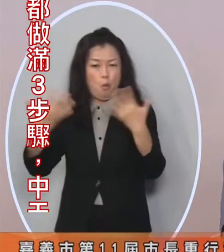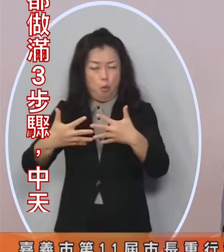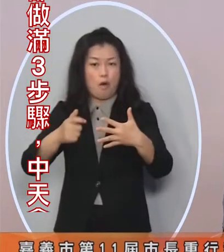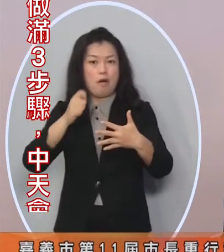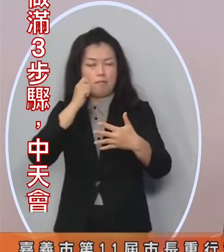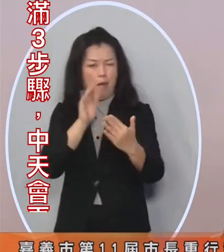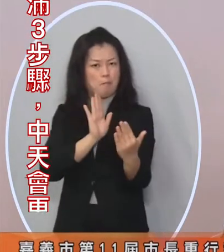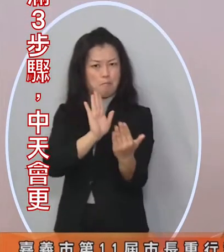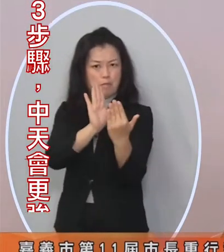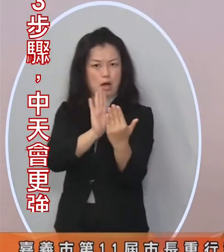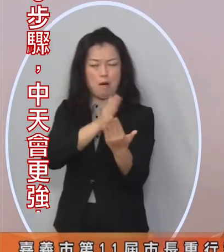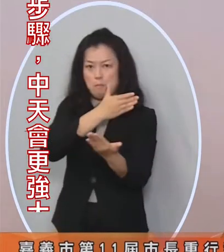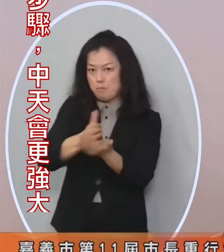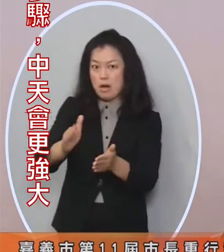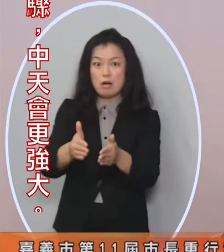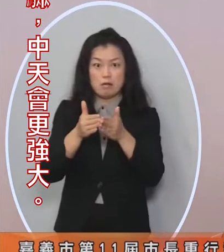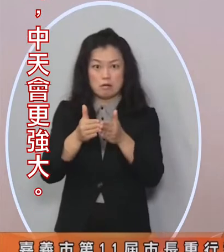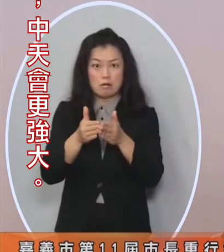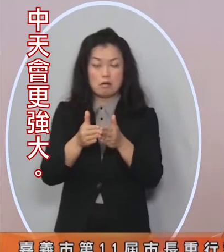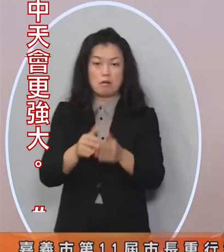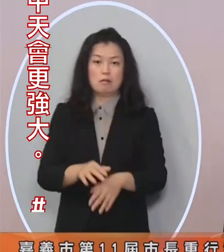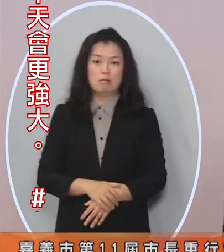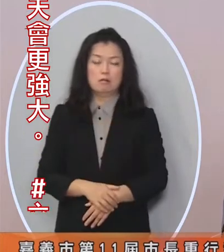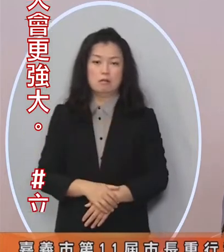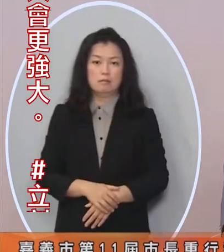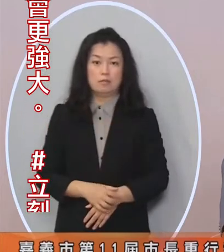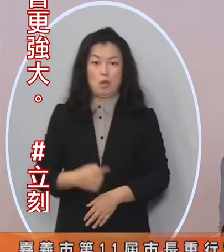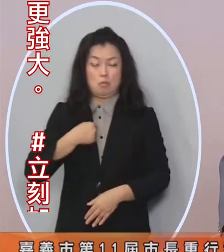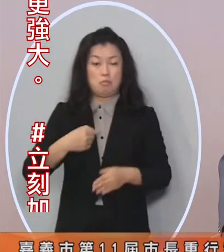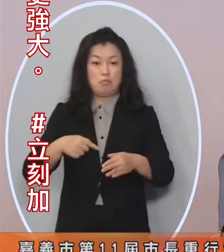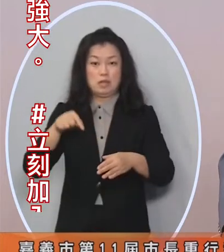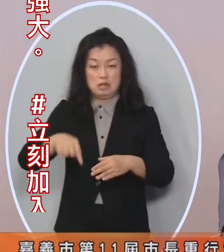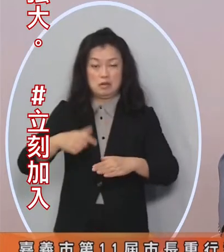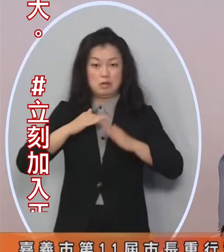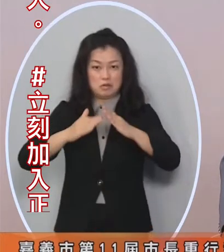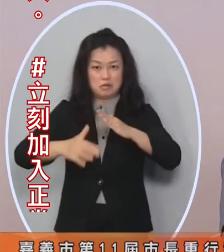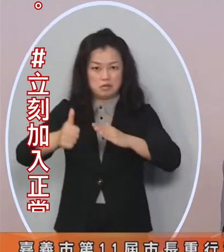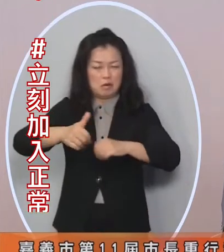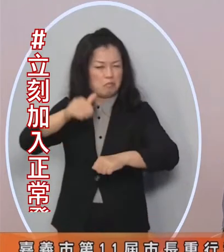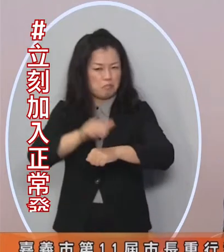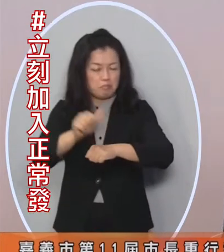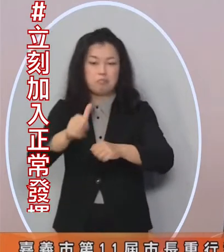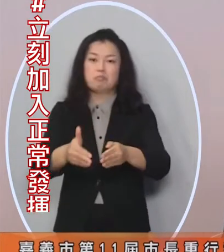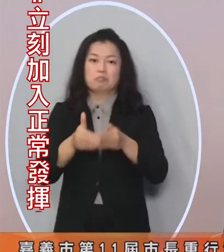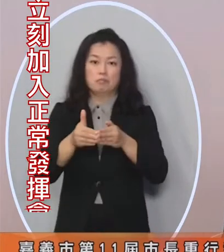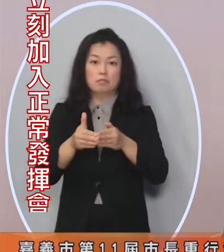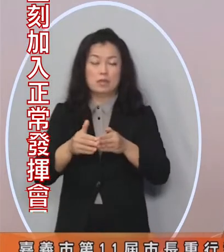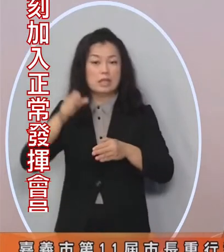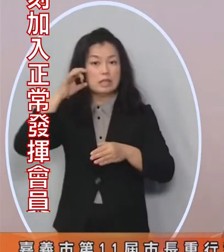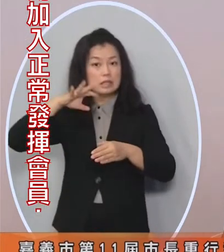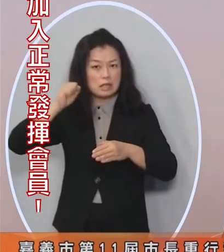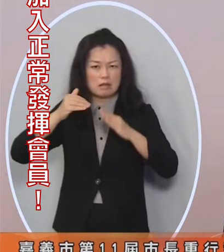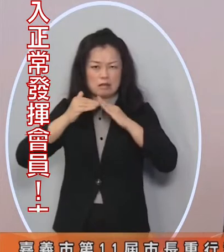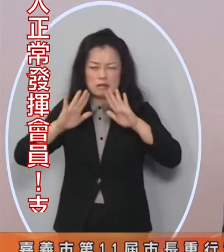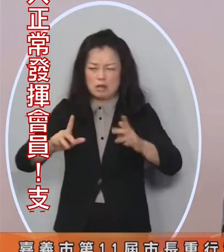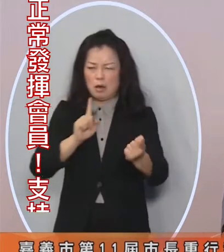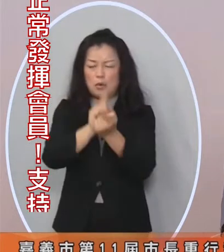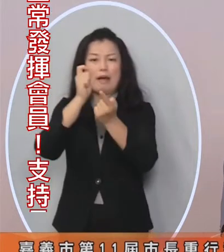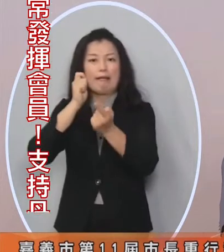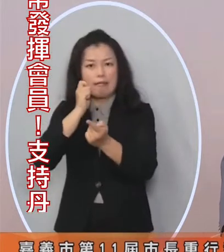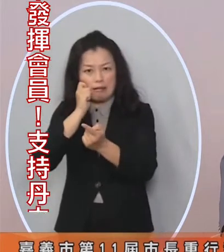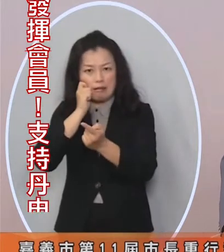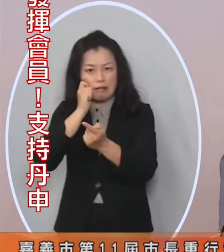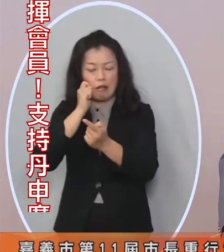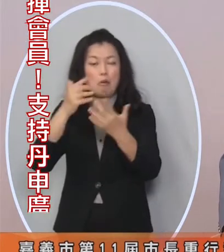题。对嘉义来讲，这是一个严肃的时代，我们需要一个专业的市长。嘉义市现在面对的有非常多的问题，我们